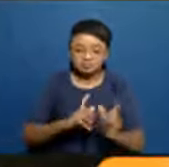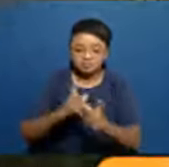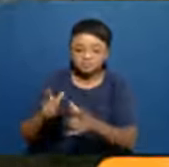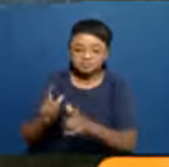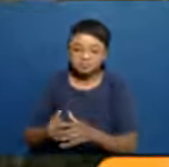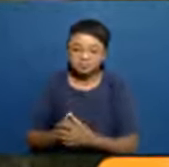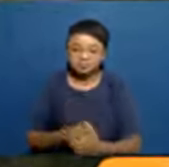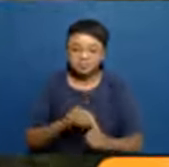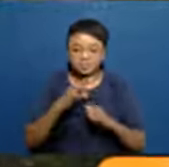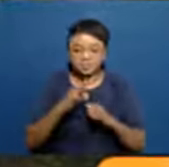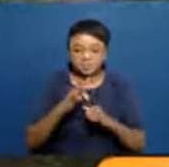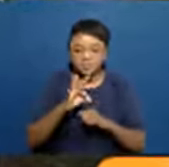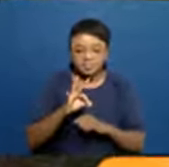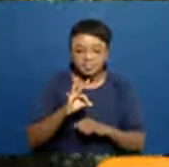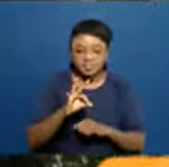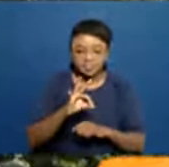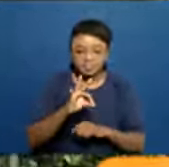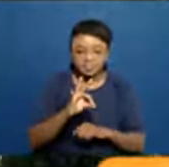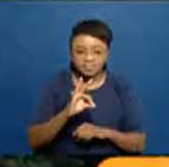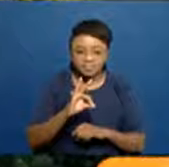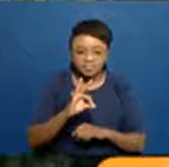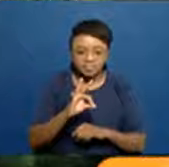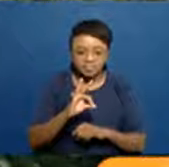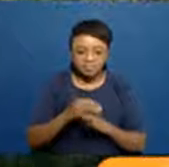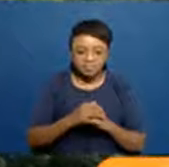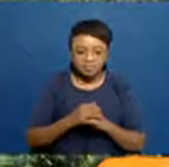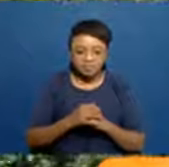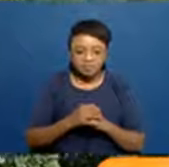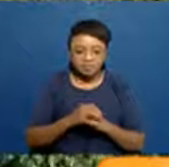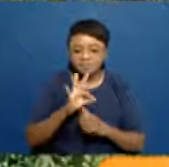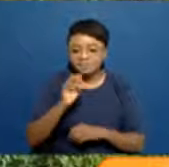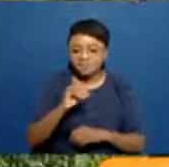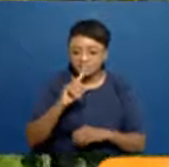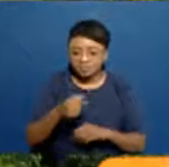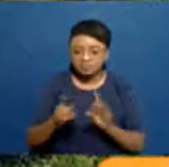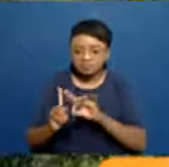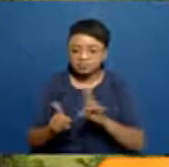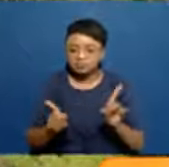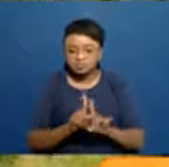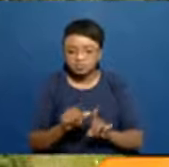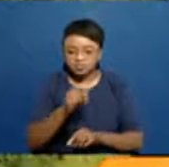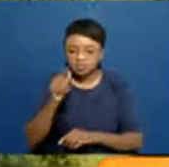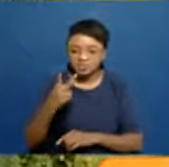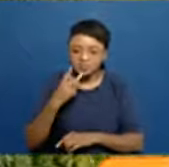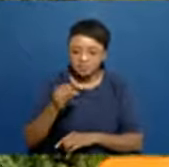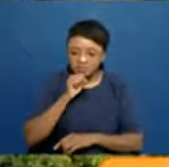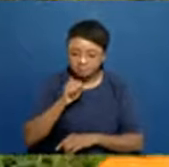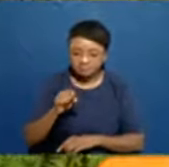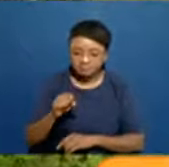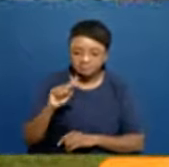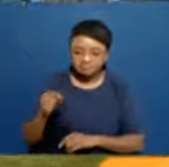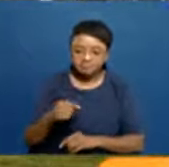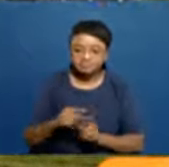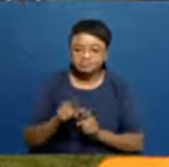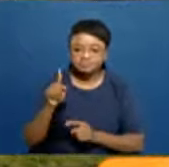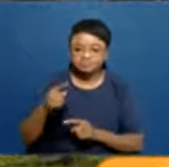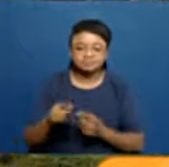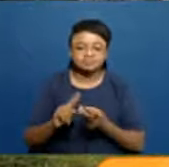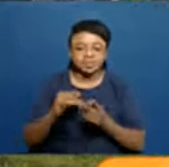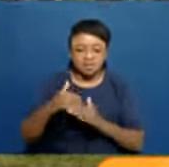zilizoshinda zikipokea shilingi 1250. Mashindano ya Iten yalikuwa ya pili baada ya leo ufunguzi huko Tatu City.